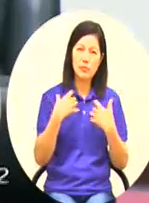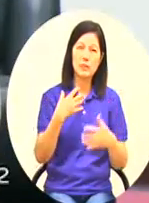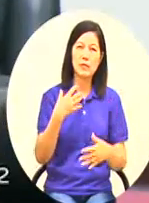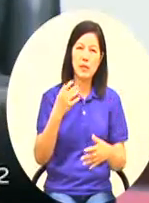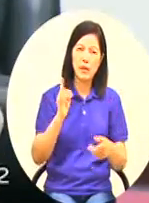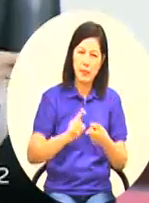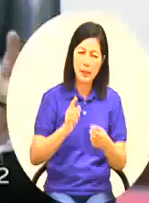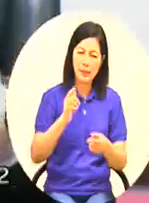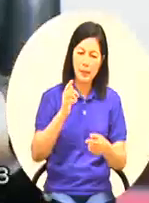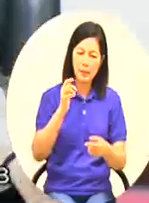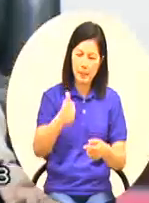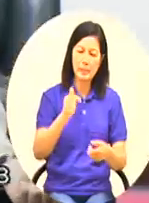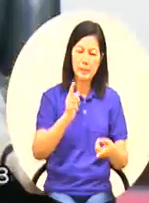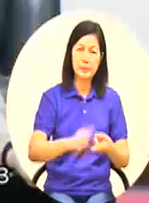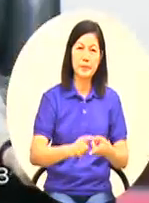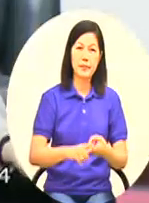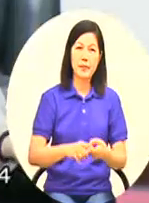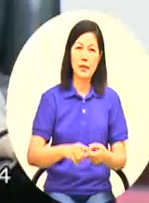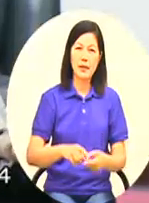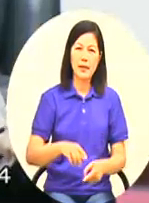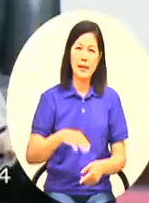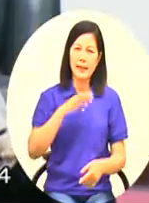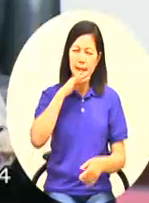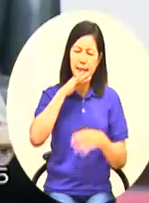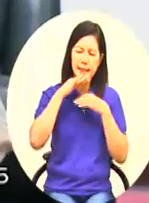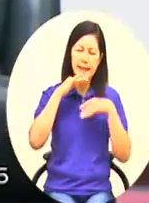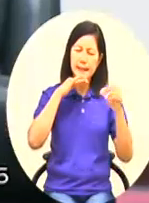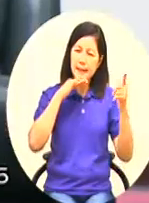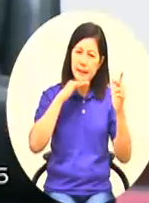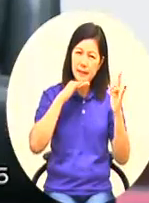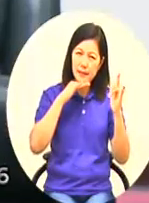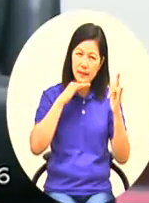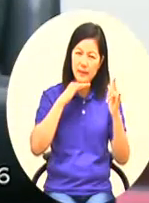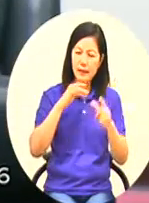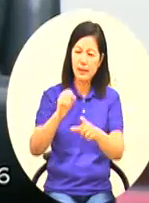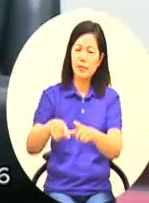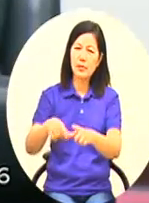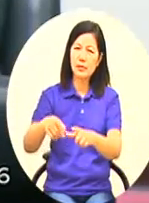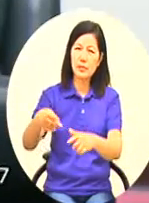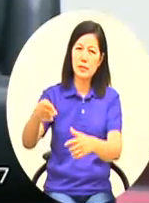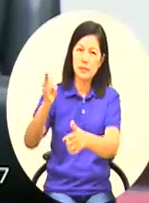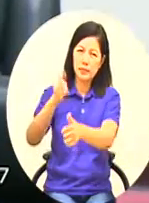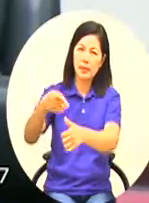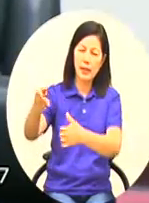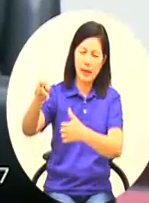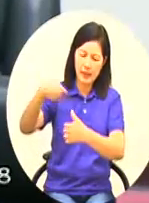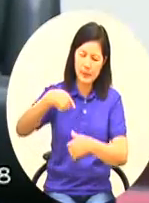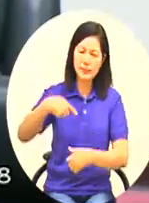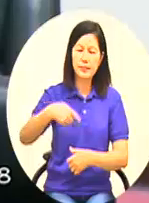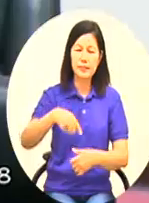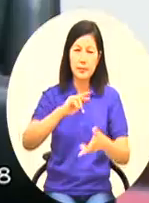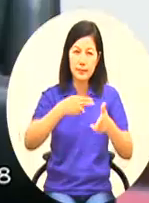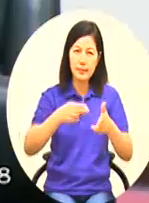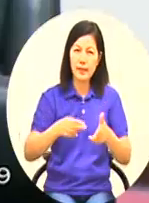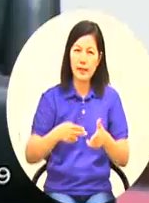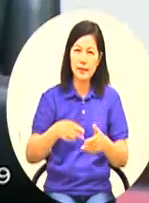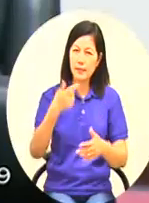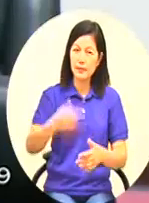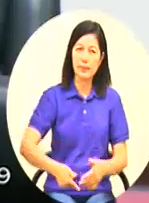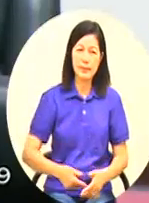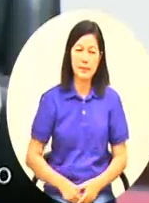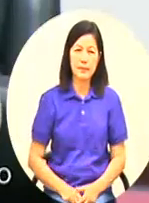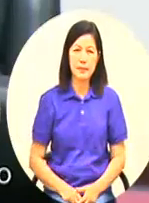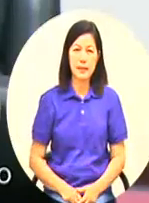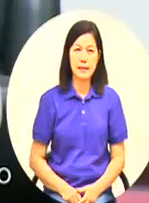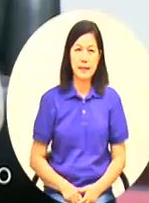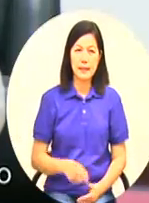为有时候要等到厂商来修复的话，刚好现在办案破案或者是车祸都需要靠监视器